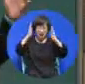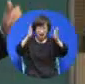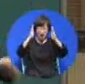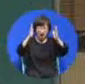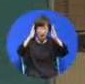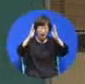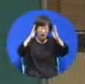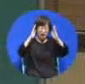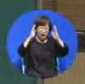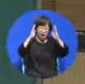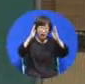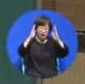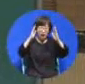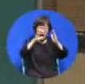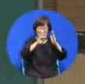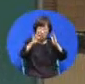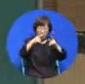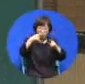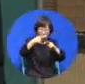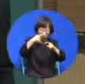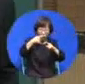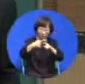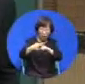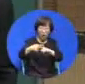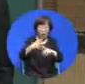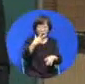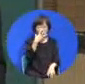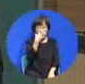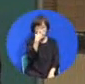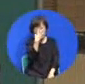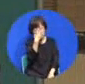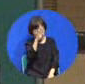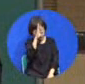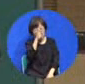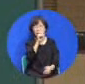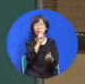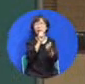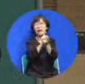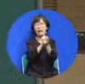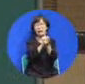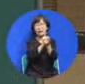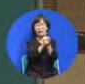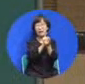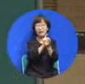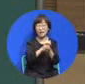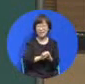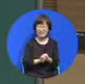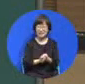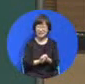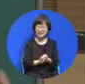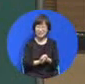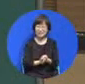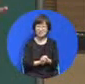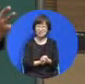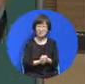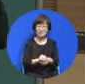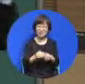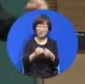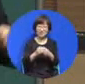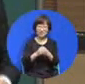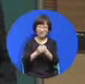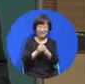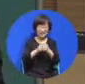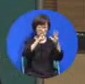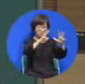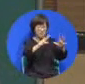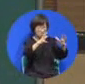우울해지고 힘들어요. But those who are very studious, the more they try, they can get more and more depressed. 그래서 세계 살릴 수 있도록 하나님 주시는